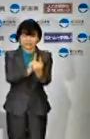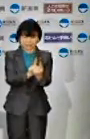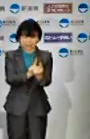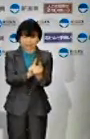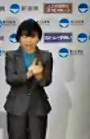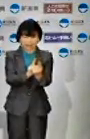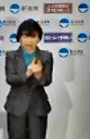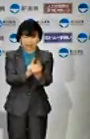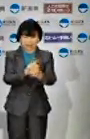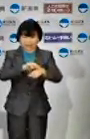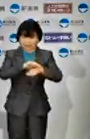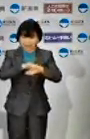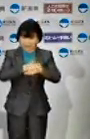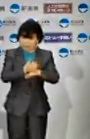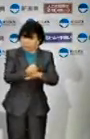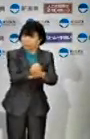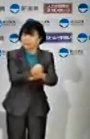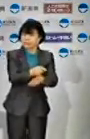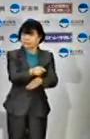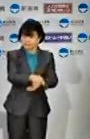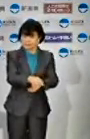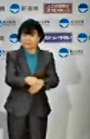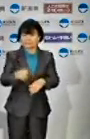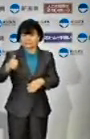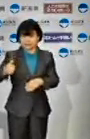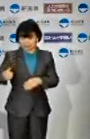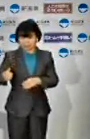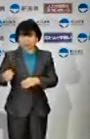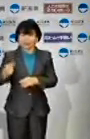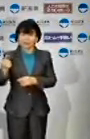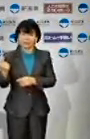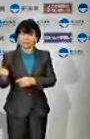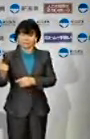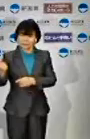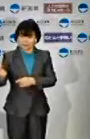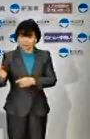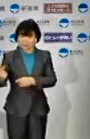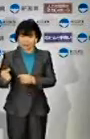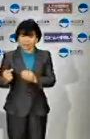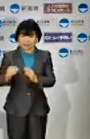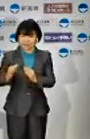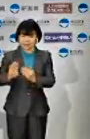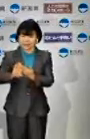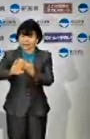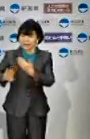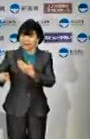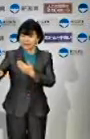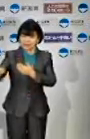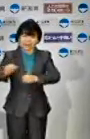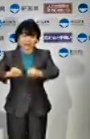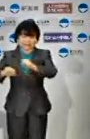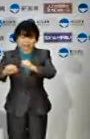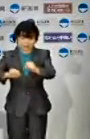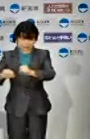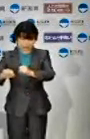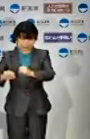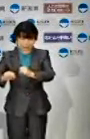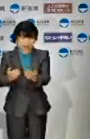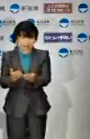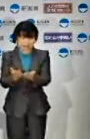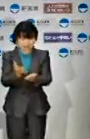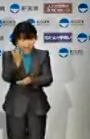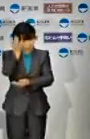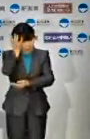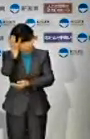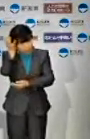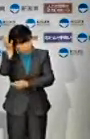愛着を持っておられる方であるし、かたや、また外で、活躍しながら新潟への思いを語